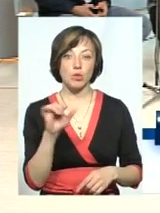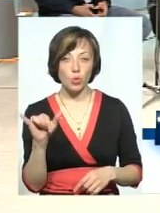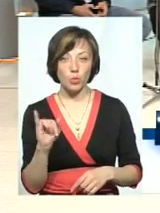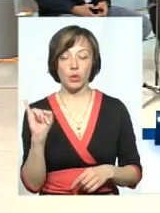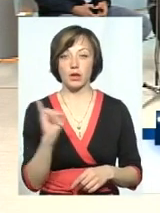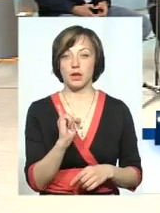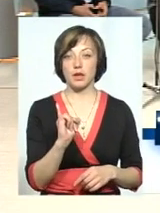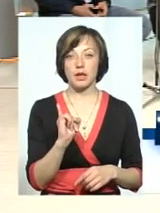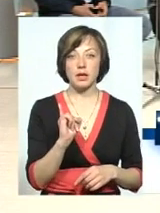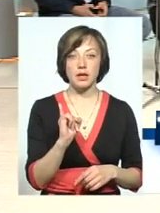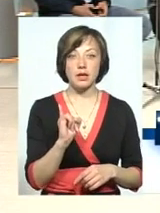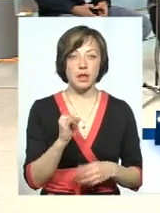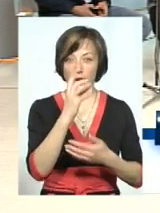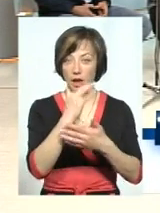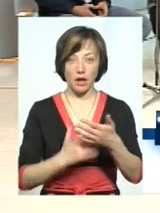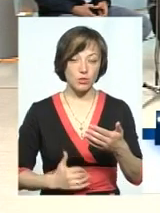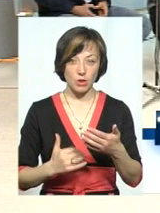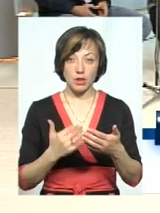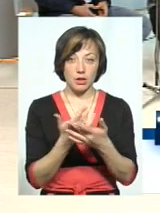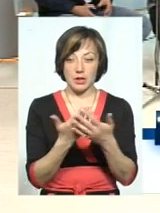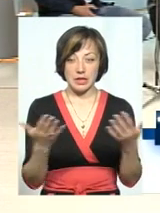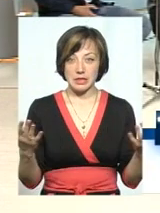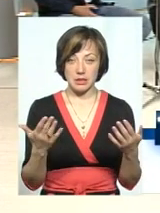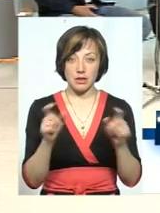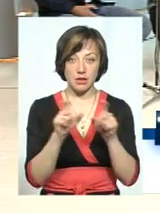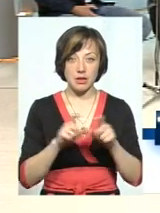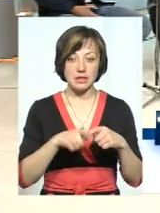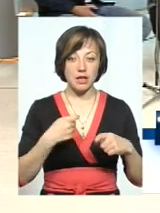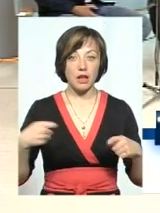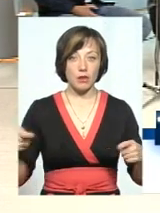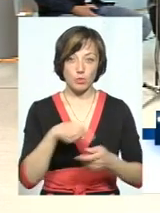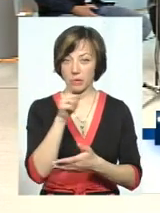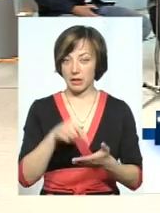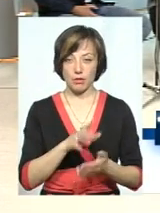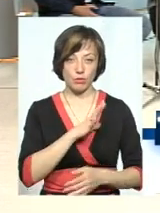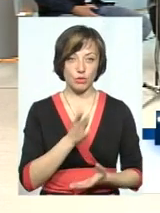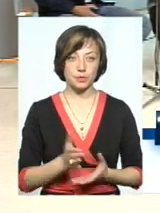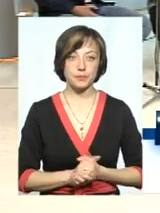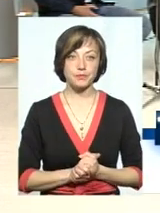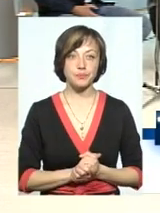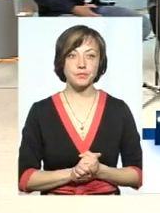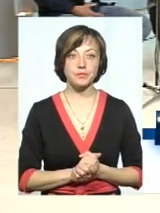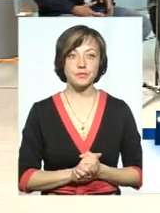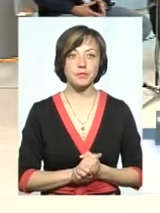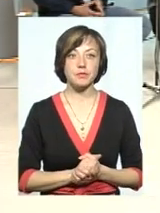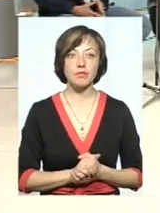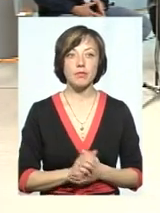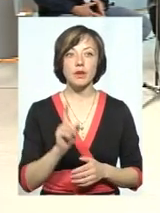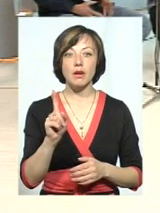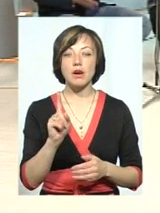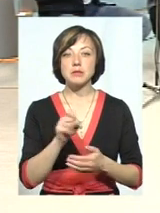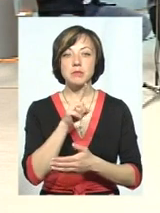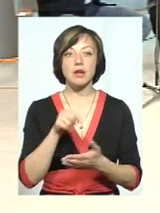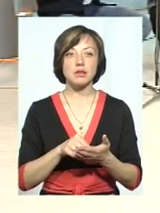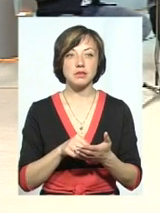і це саме Раду безпеки в тому, що це затягнуте дуже питання було. Ну, мене, от, до речі, питання до СБУ. Окей,